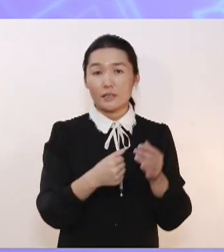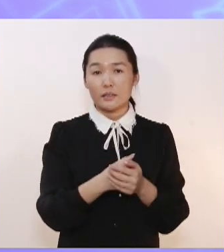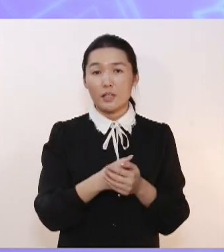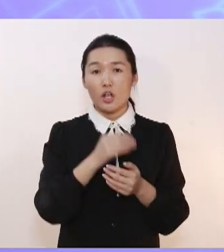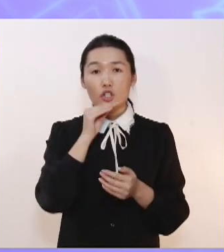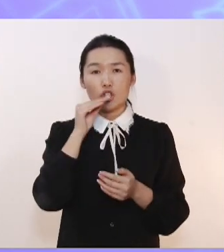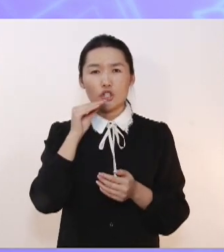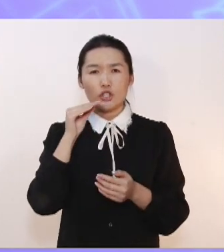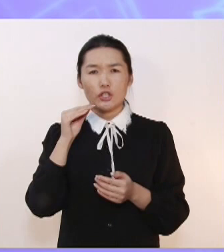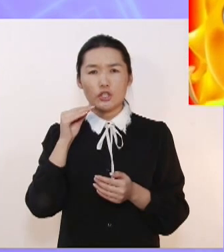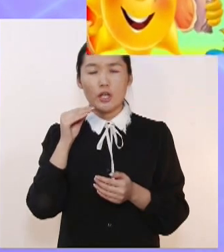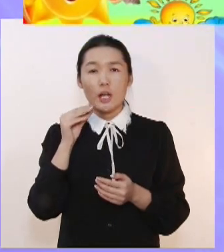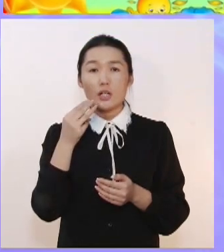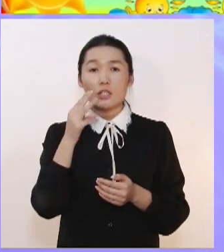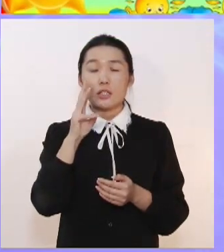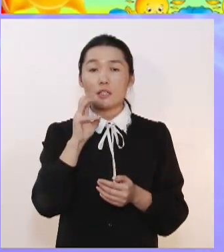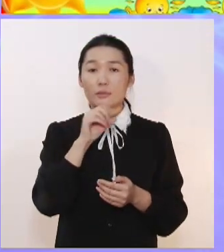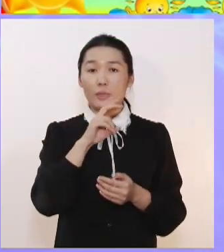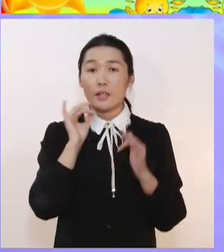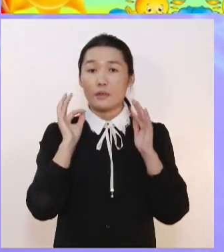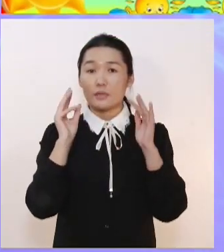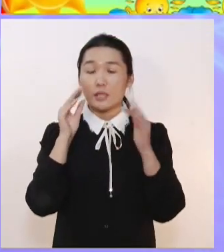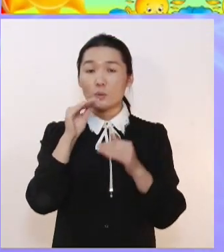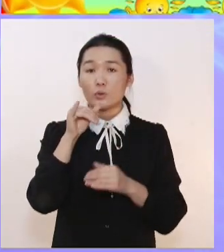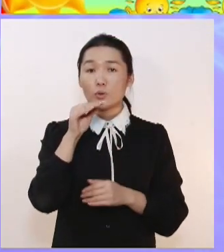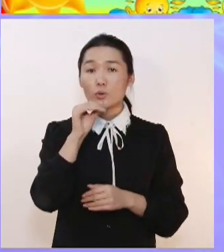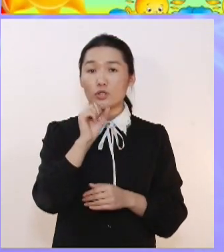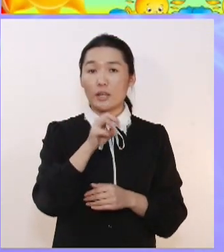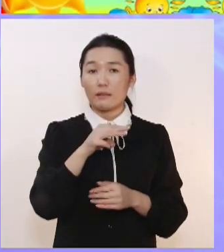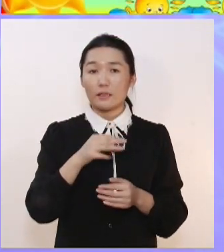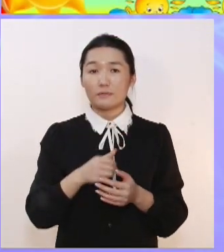Ж-ж-ж. Шмели в саду жужжат.